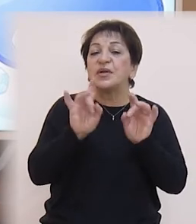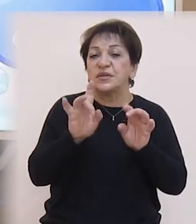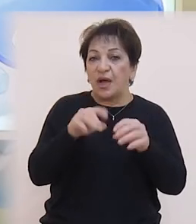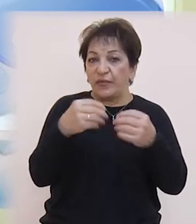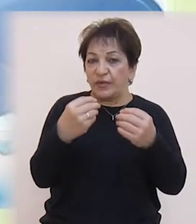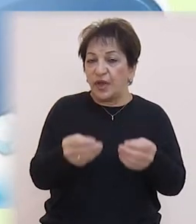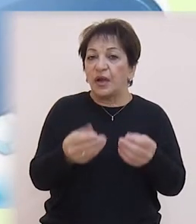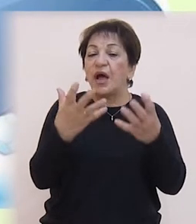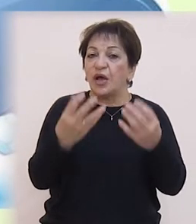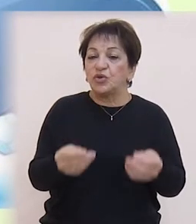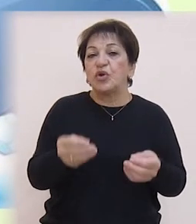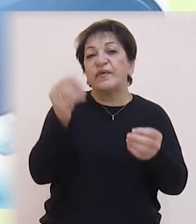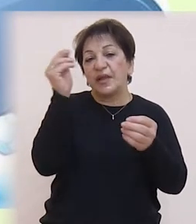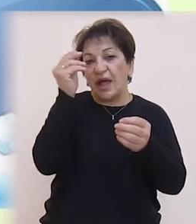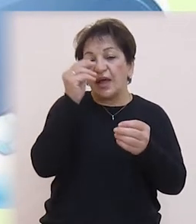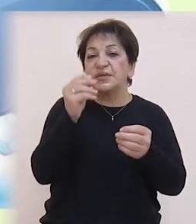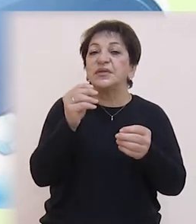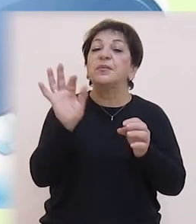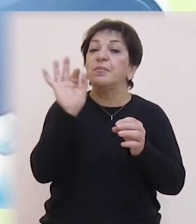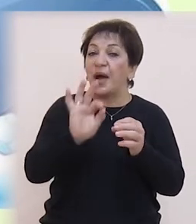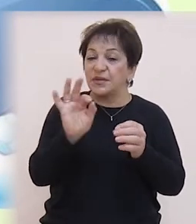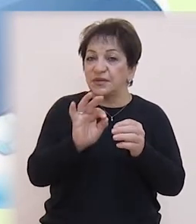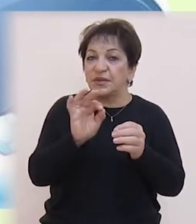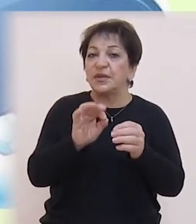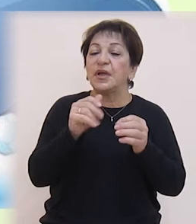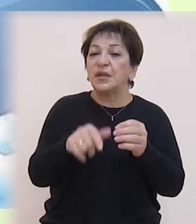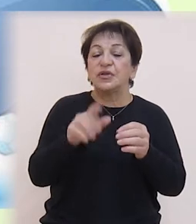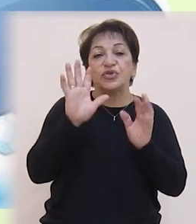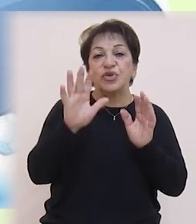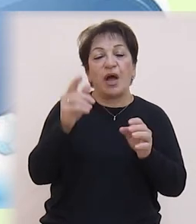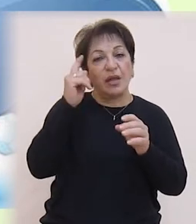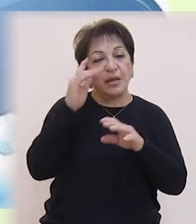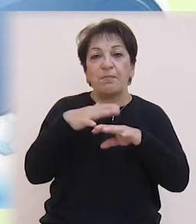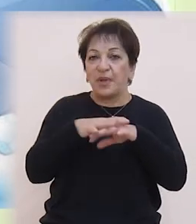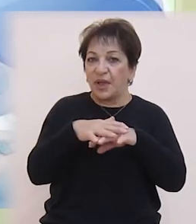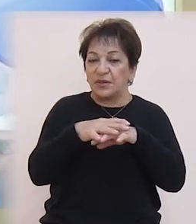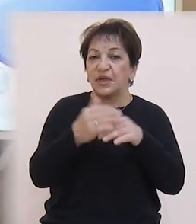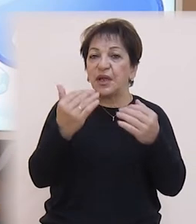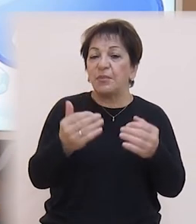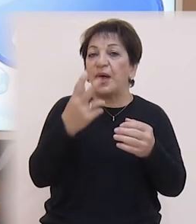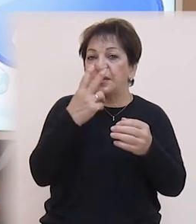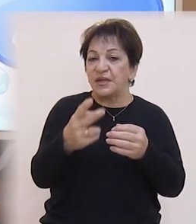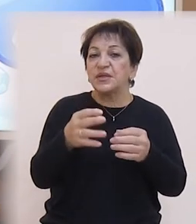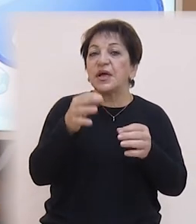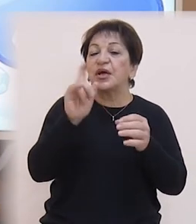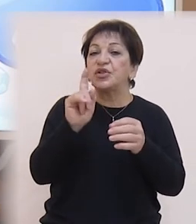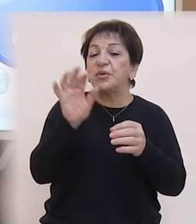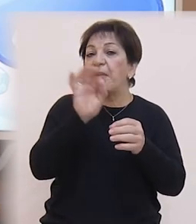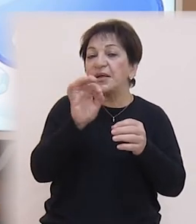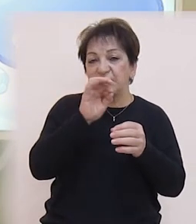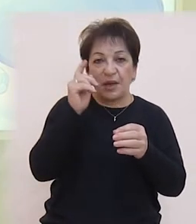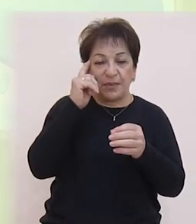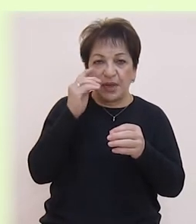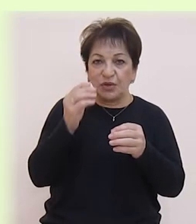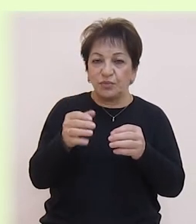կարող է ցավեցնել։ Այսօրվա մեր դասի հերոսը այս հարցի շուրջ երկար է մտածել։ Եկեք տեսնենք, թե ինչի մասին